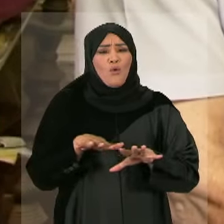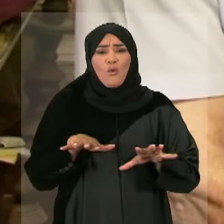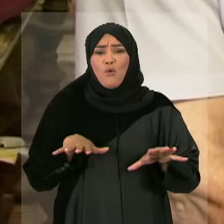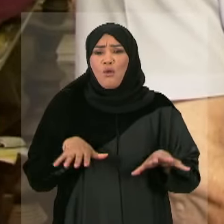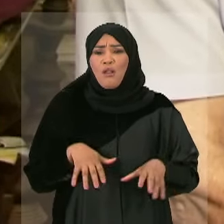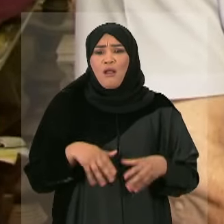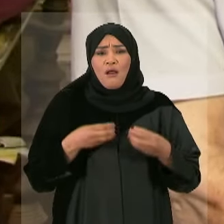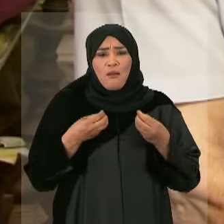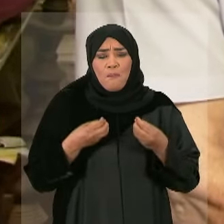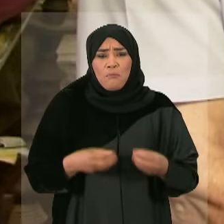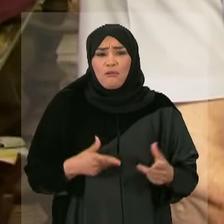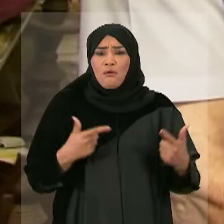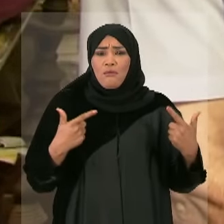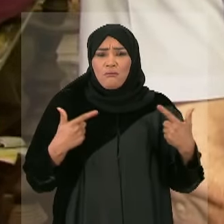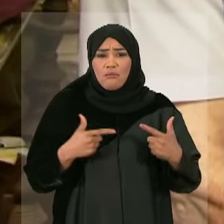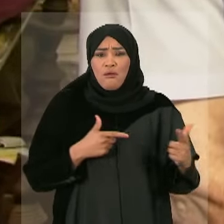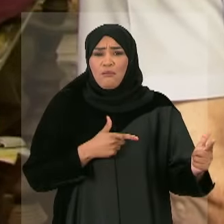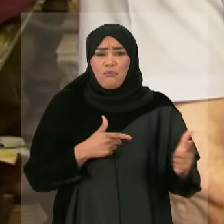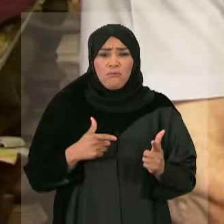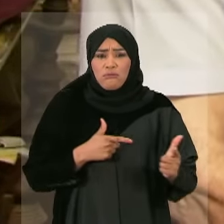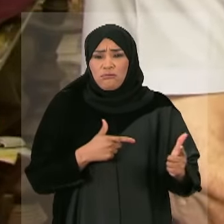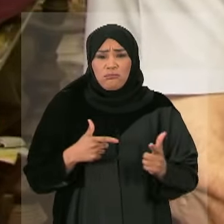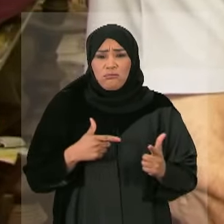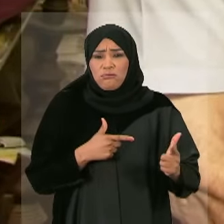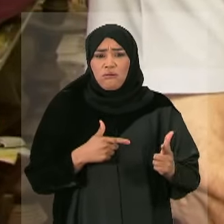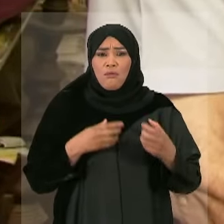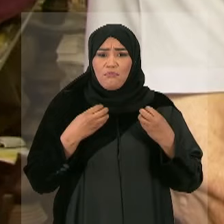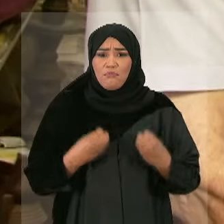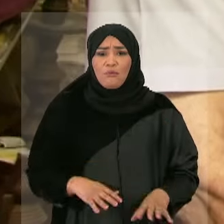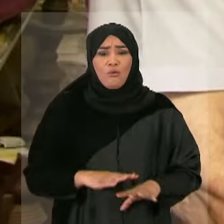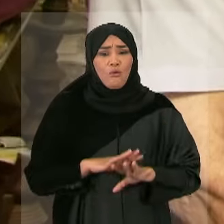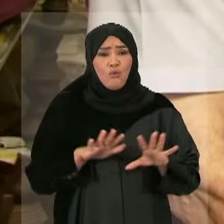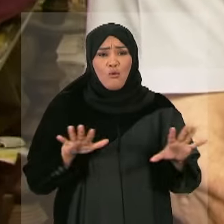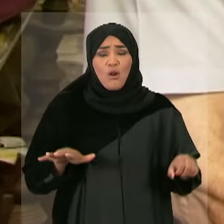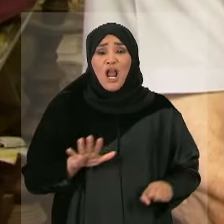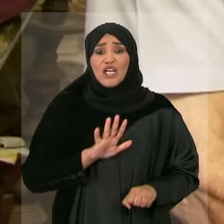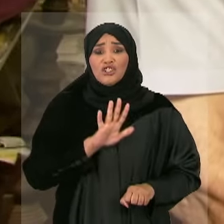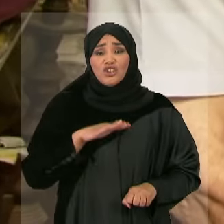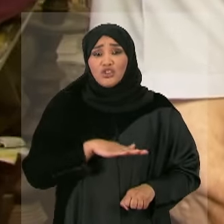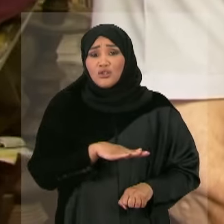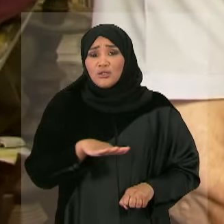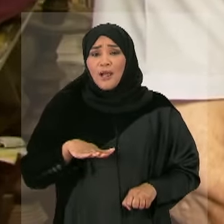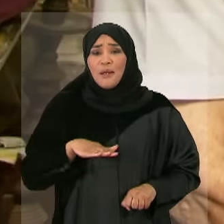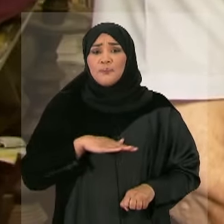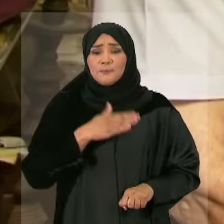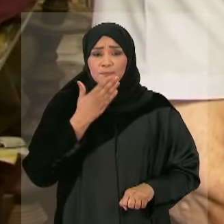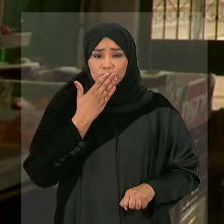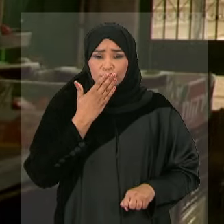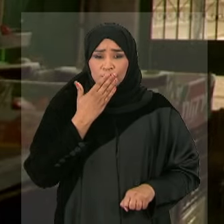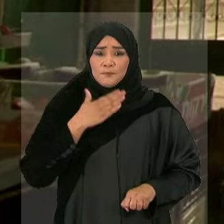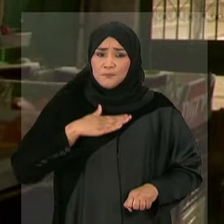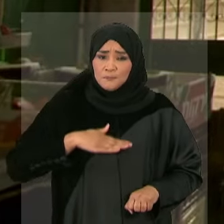لهالشعب إنه يتدمر، لكن هو صامد ومش متدمر ومش راح يتدمر.